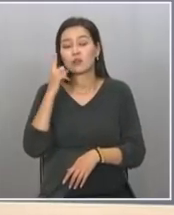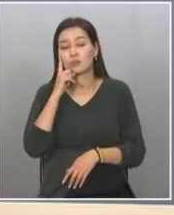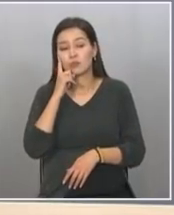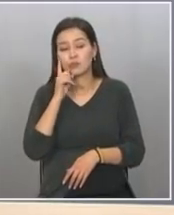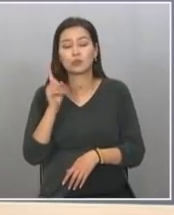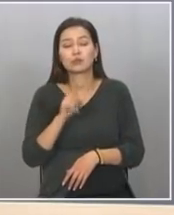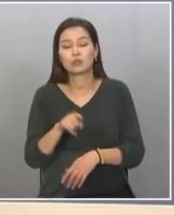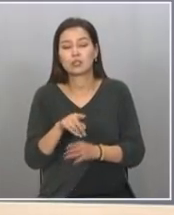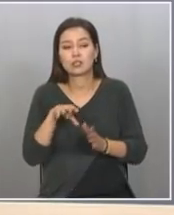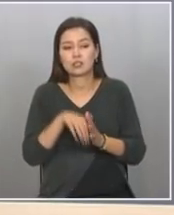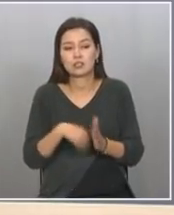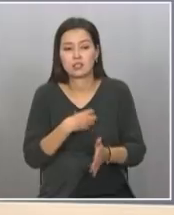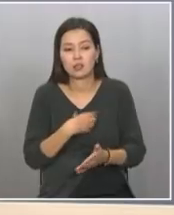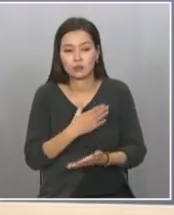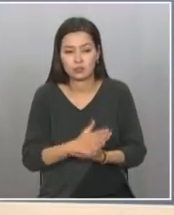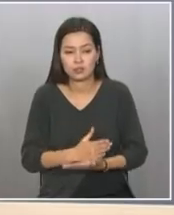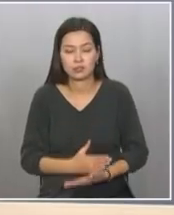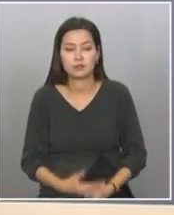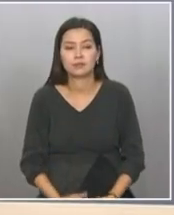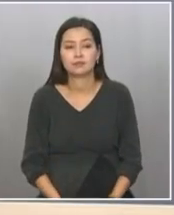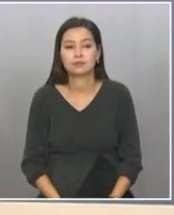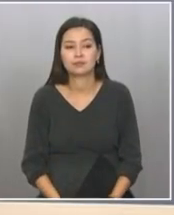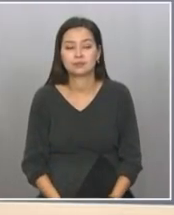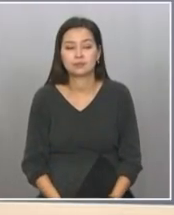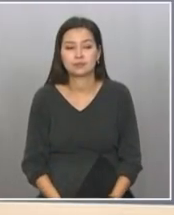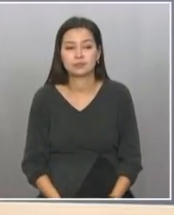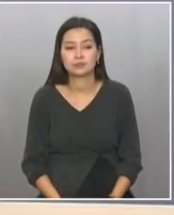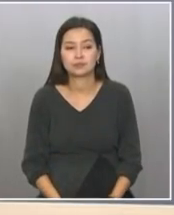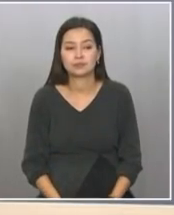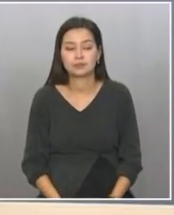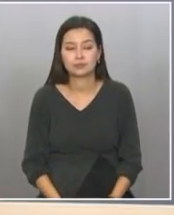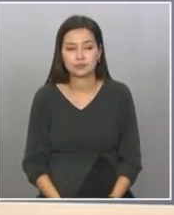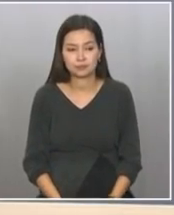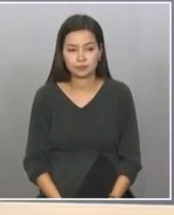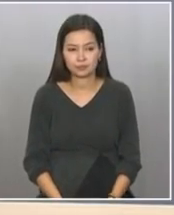могут отличаться? А отличаться они могут цветом,